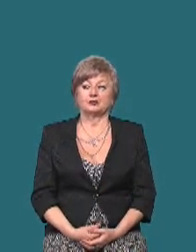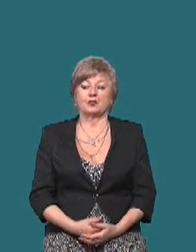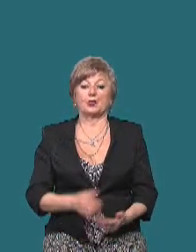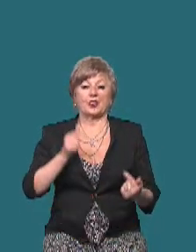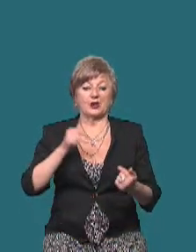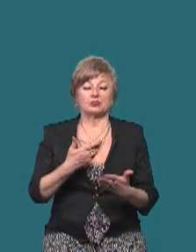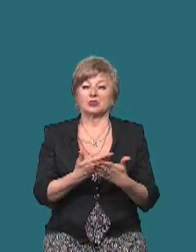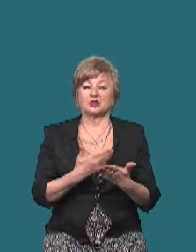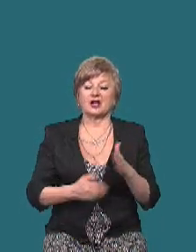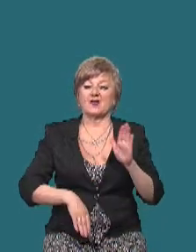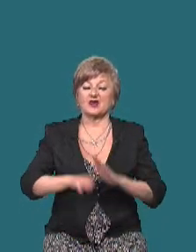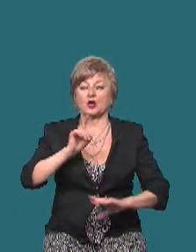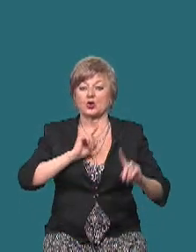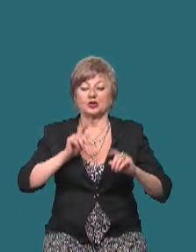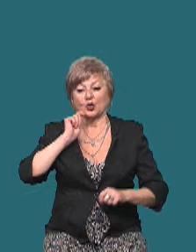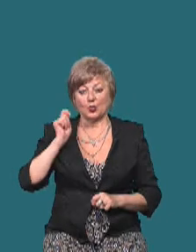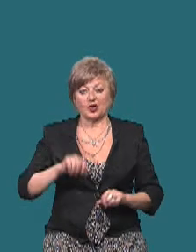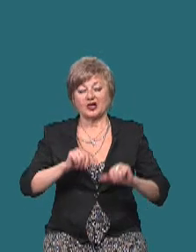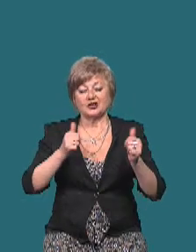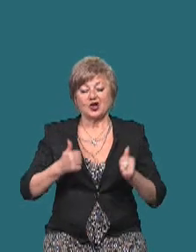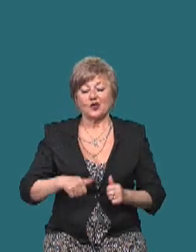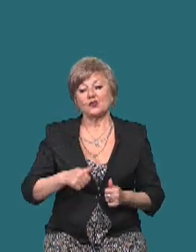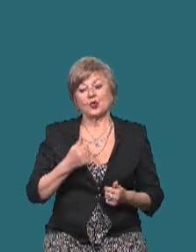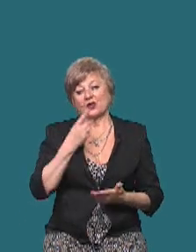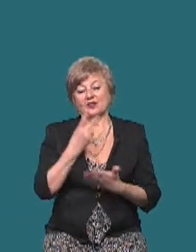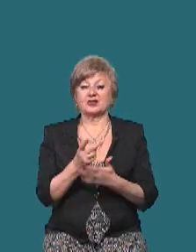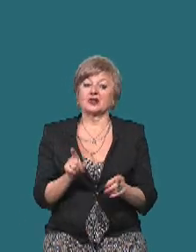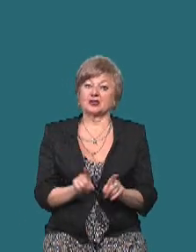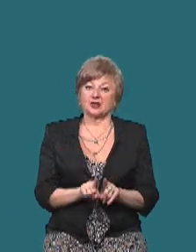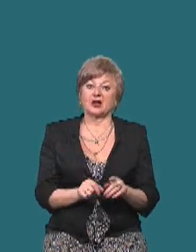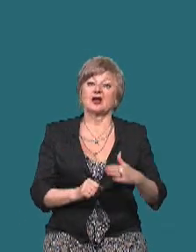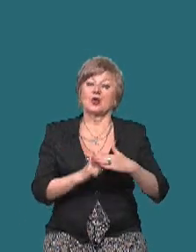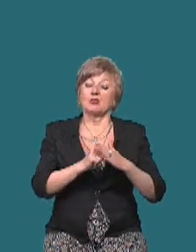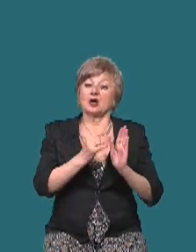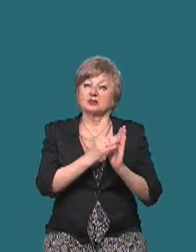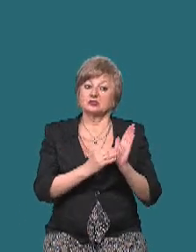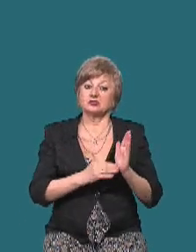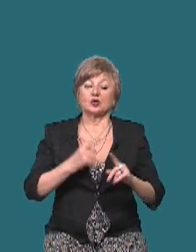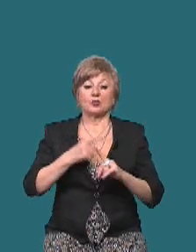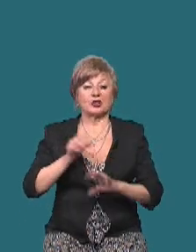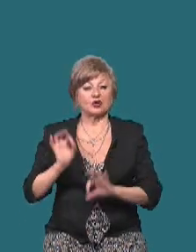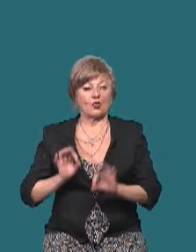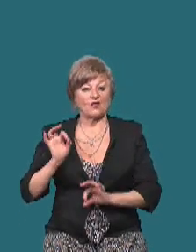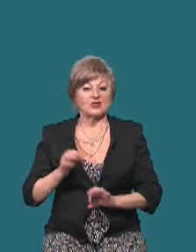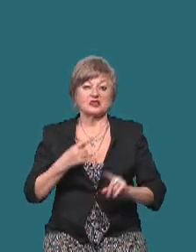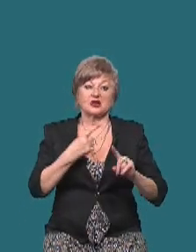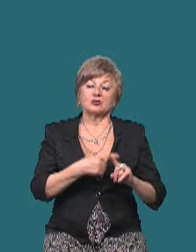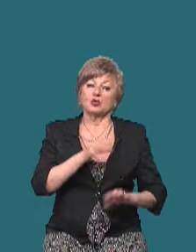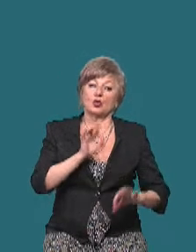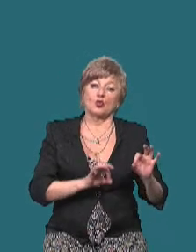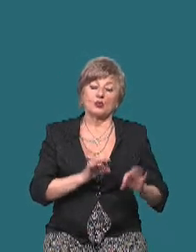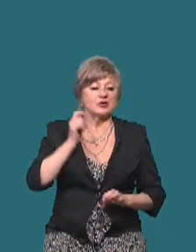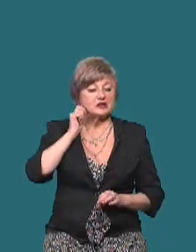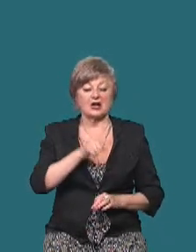Згідно з даних сайту Верховної Ради України, форма обчислення виглядала так. Базова ставка, помножена на коефіцієнт двигуна, помножена на коефіцієнт